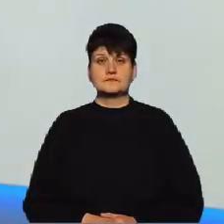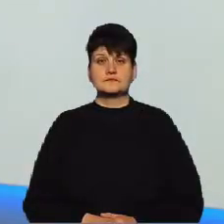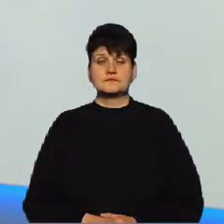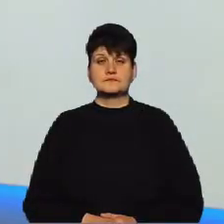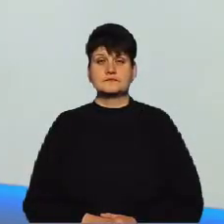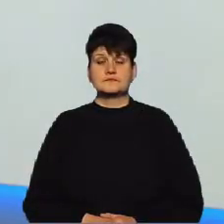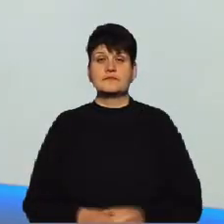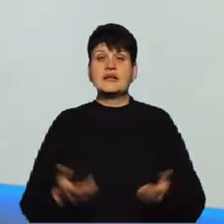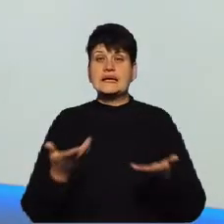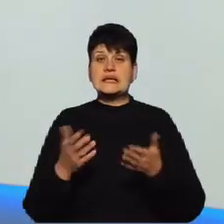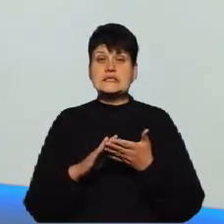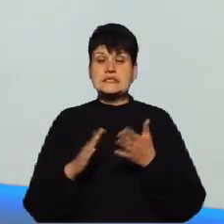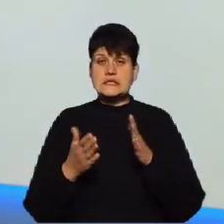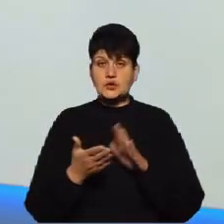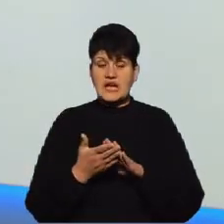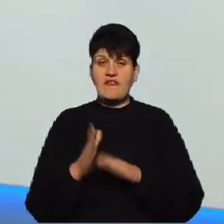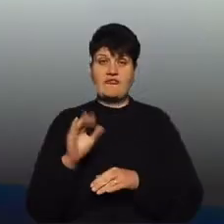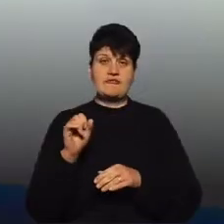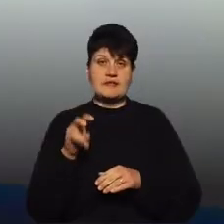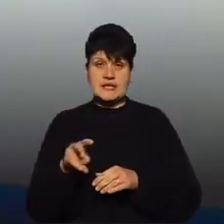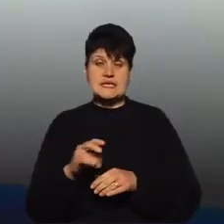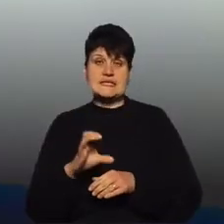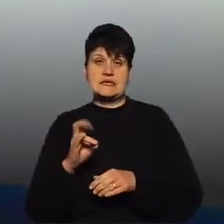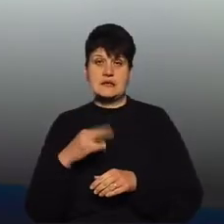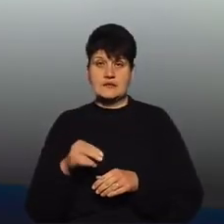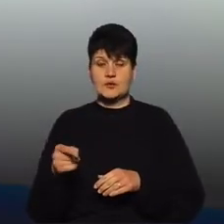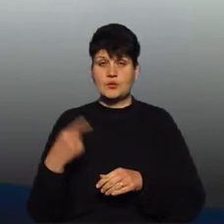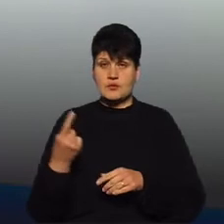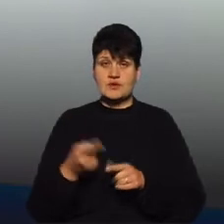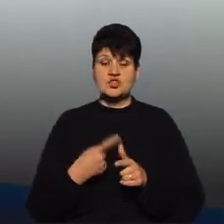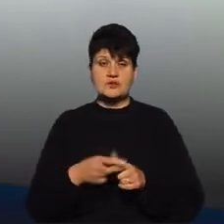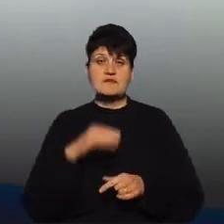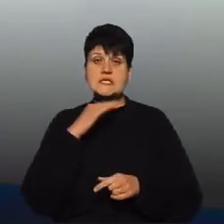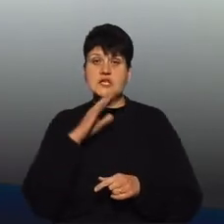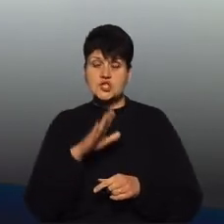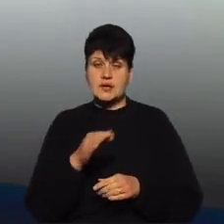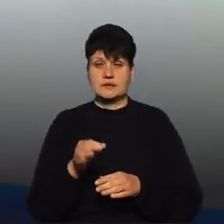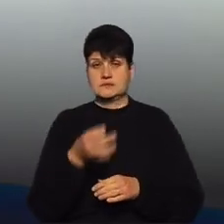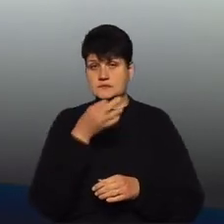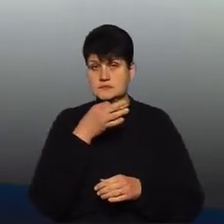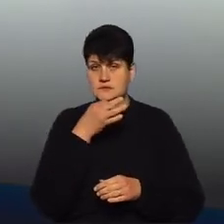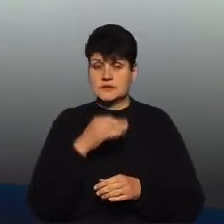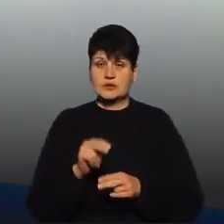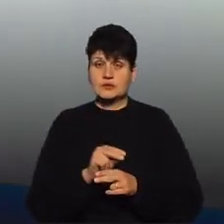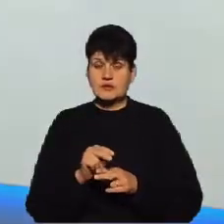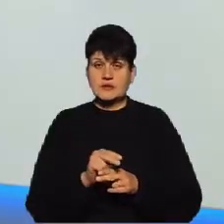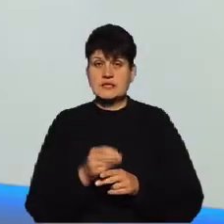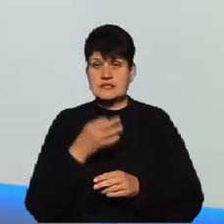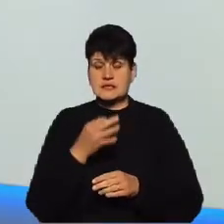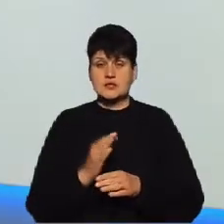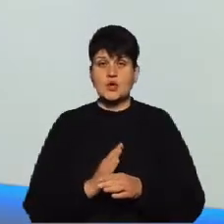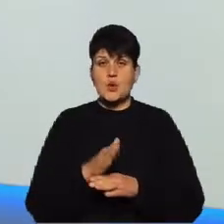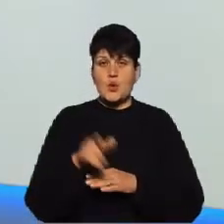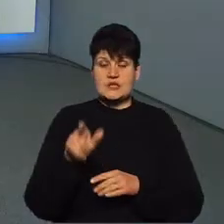Яка ситуація із ВІЛ-СНІД на Тернопільщині та чи вистачає препаратів для лікування, розповість гостя студії. Це завідувачка